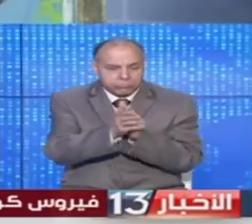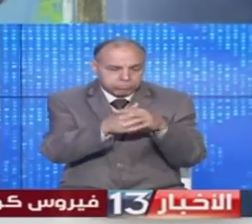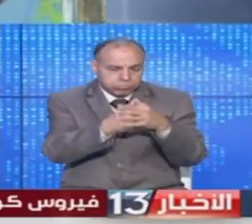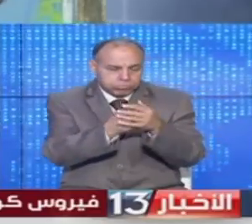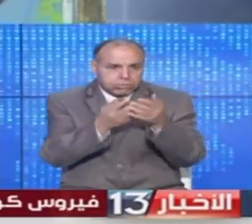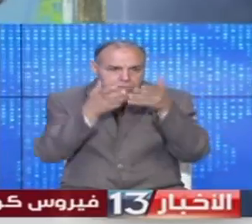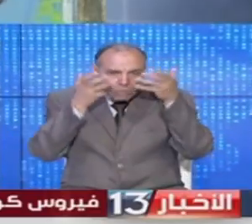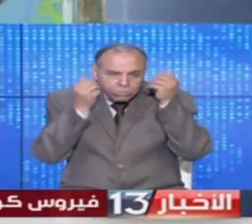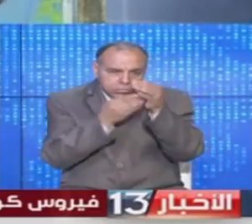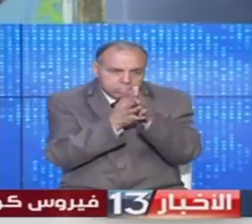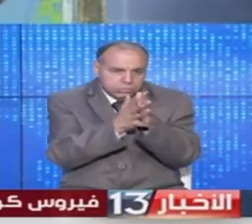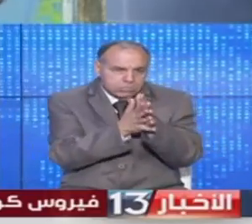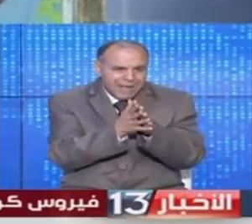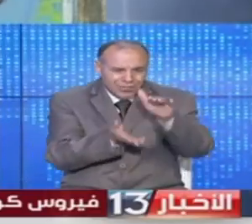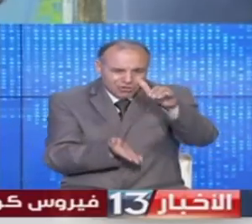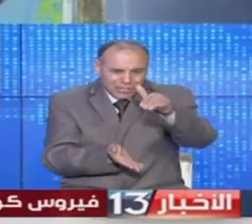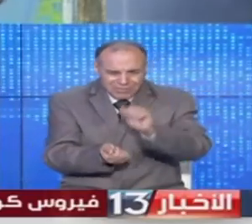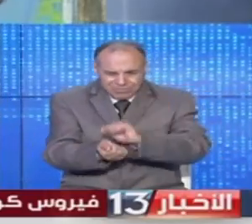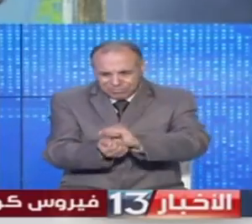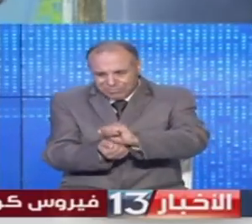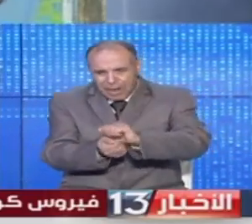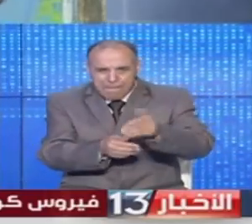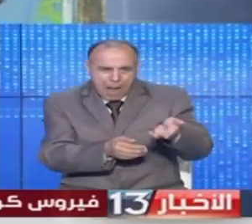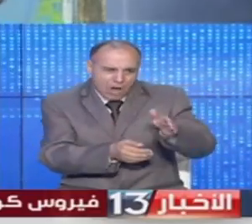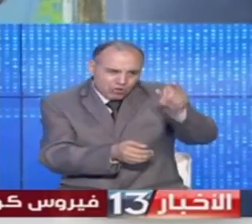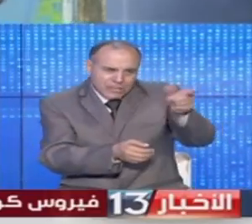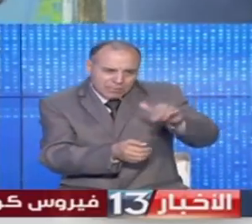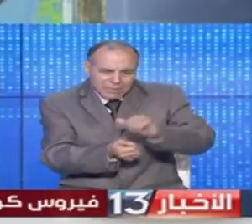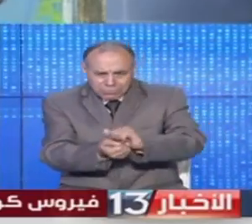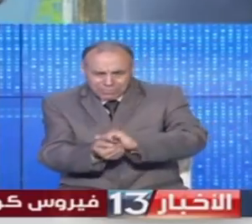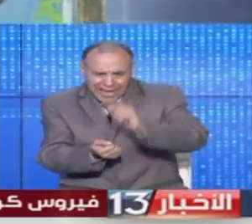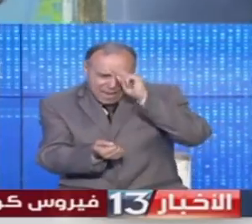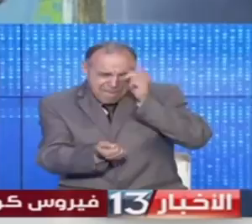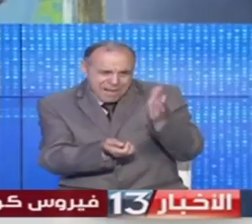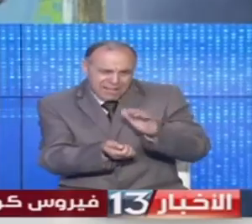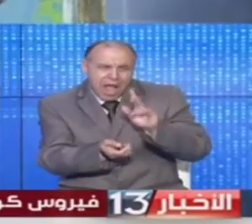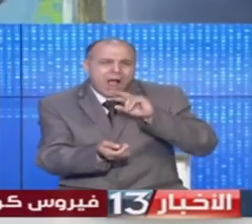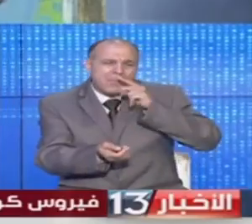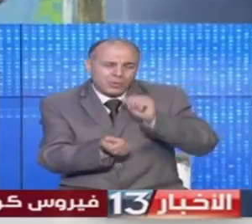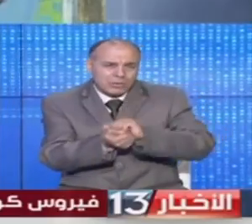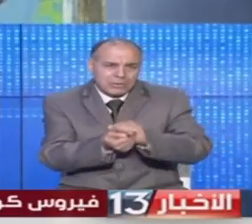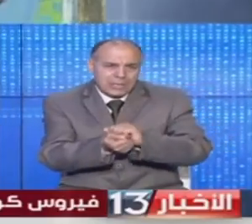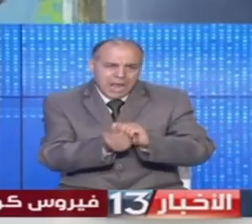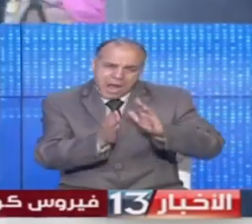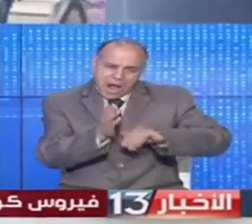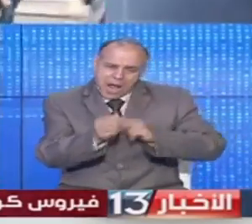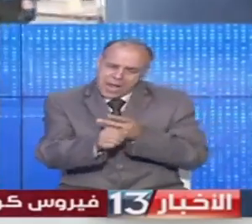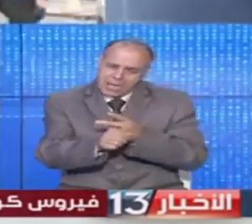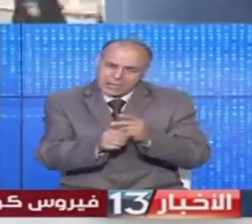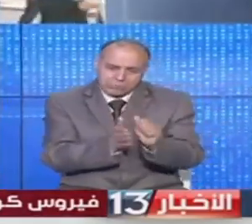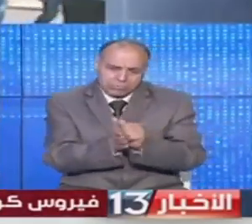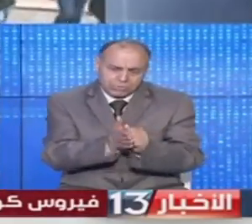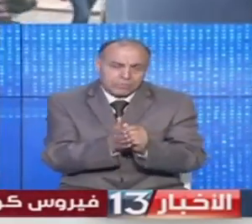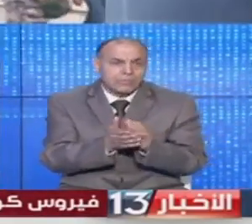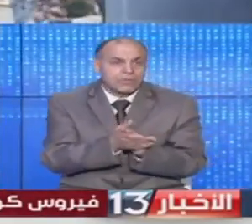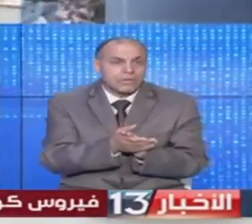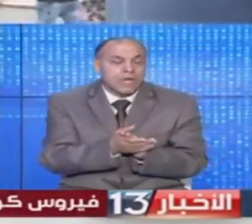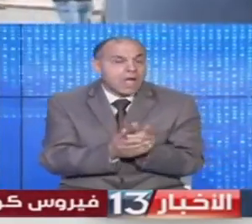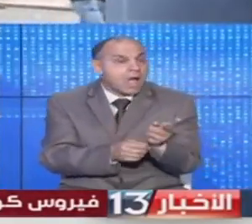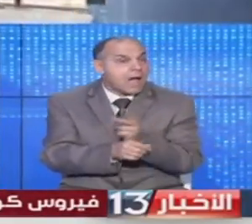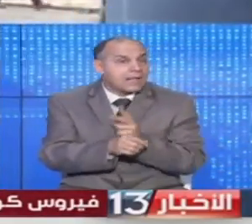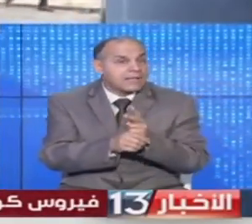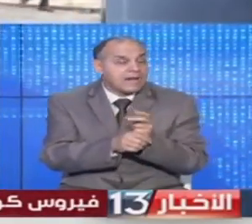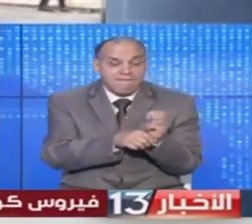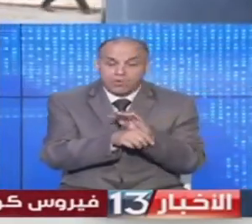نتعامل مع الجثه معناها بصفه عامه الاحتياطات وعدم الغسل وتبقى خطوره